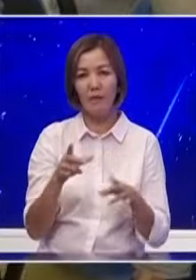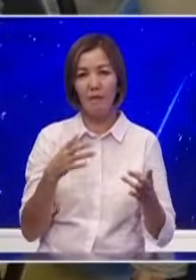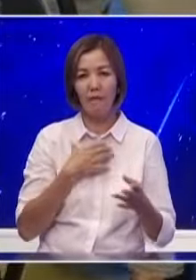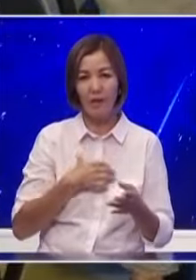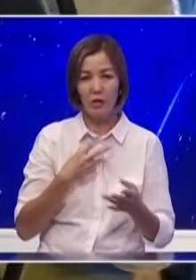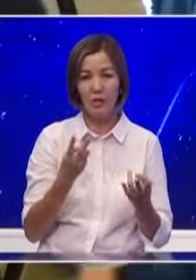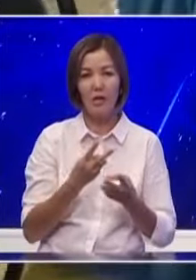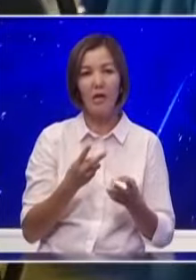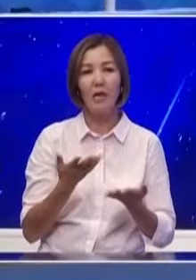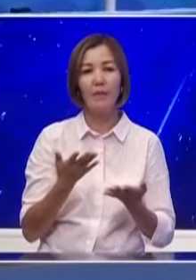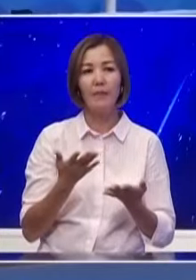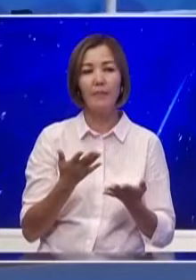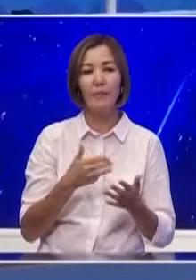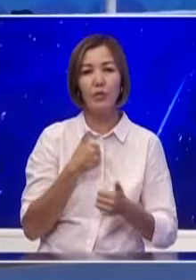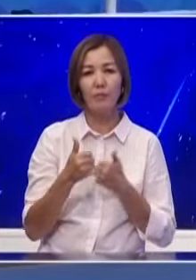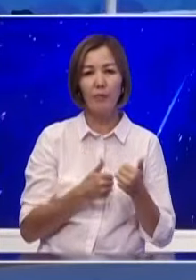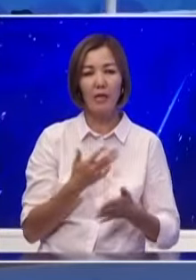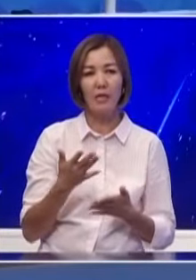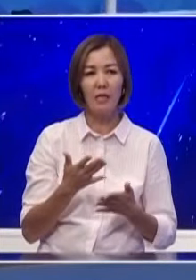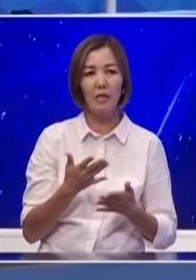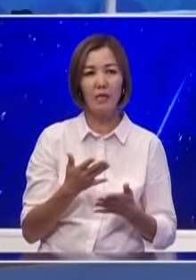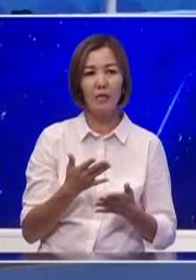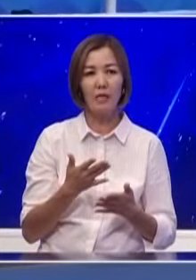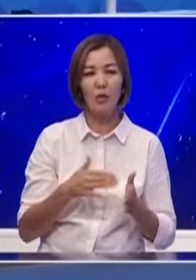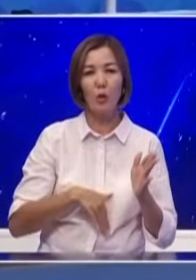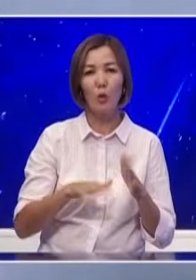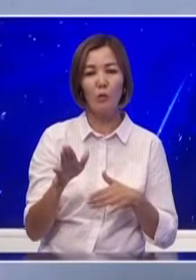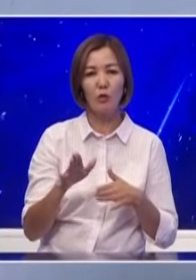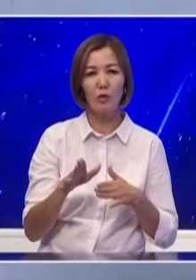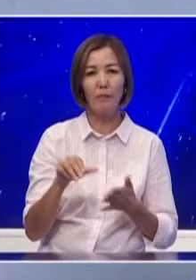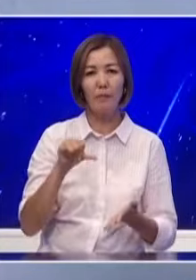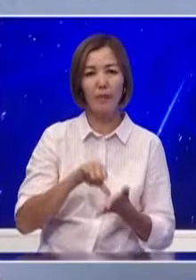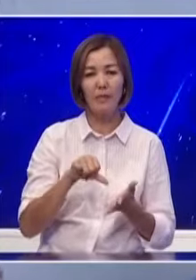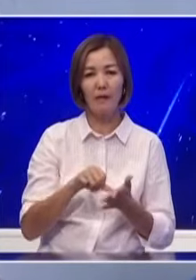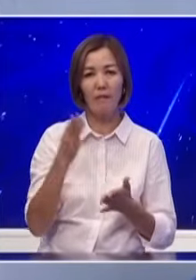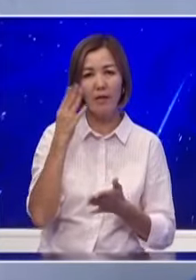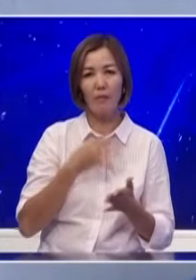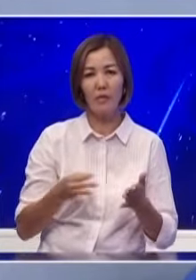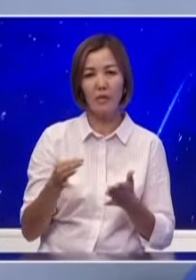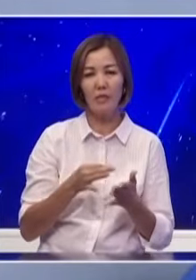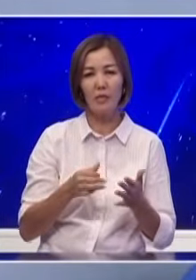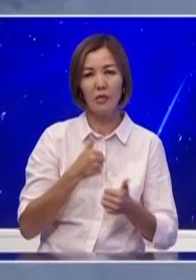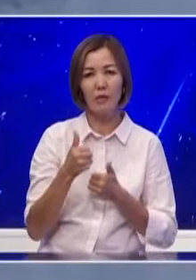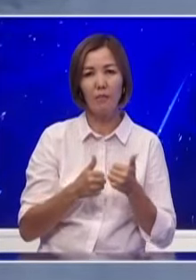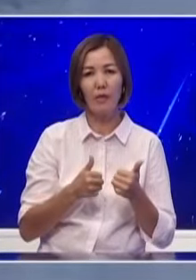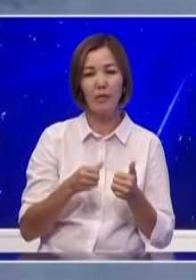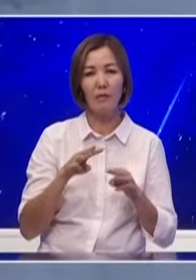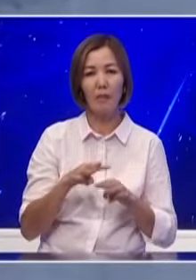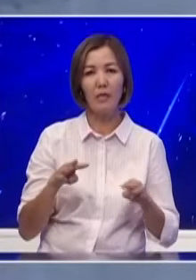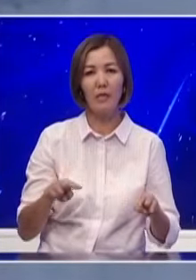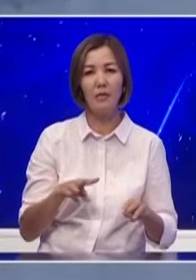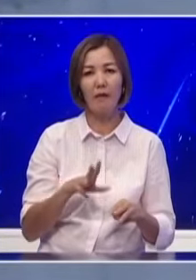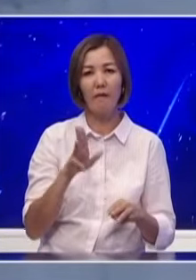Стоит отметить, что чемпионат является отборочным. Лучшие рукопашники представят Алматинскую область и на чемпионате Министерства внутренних